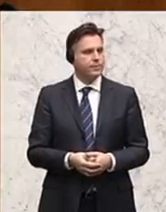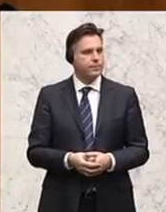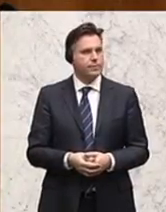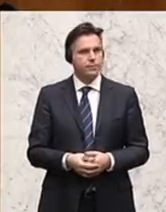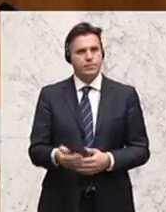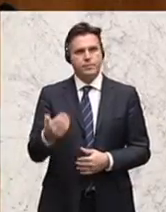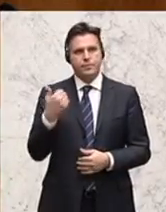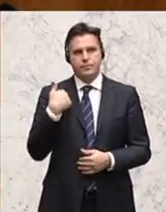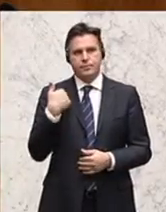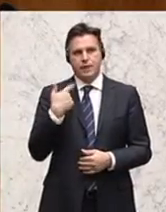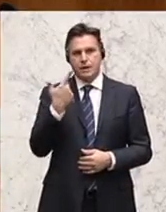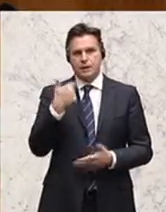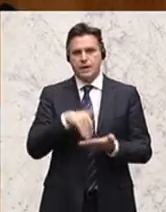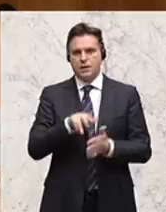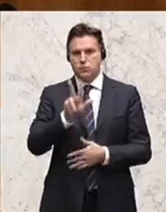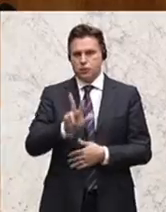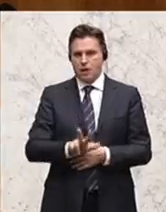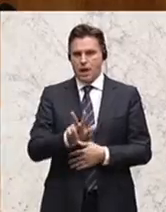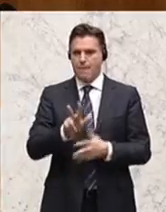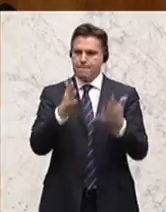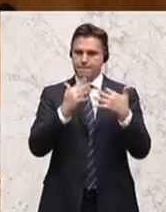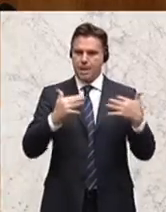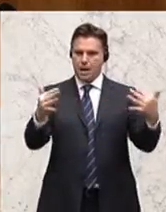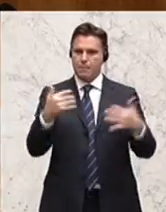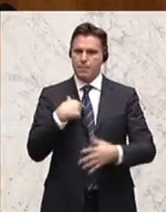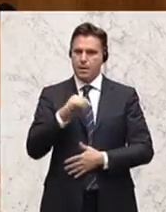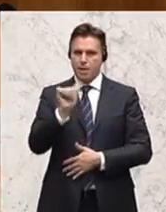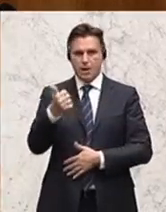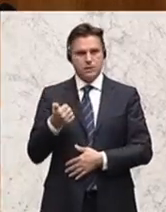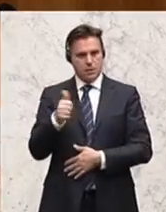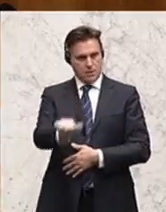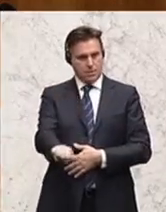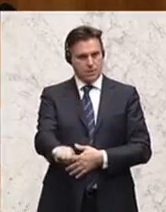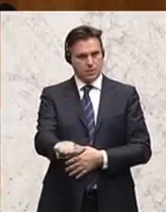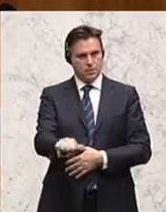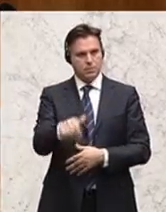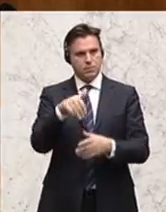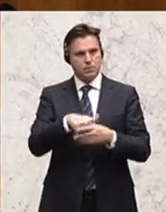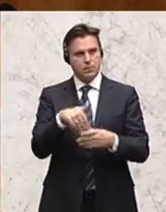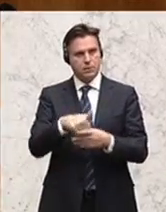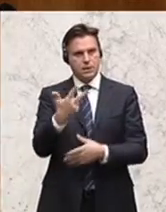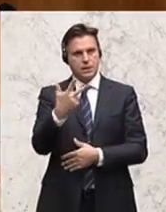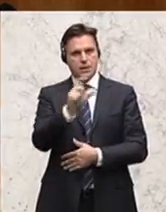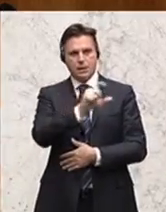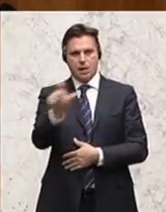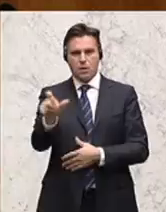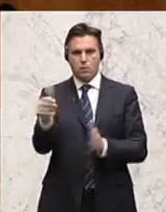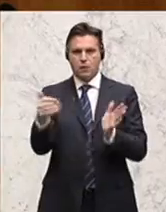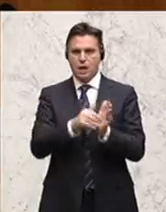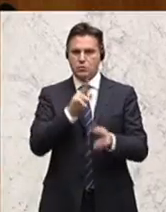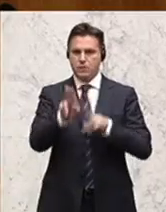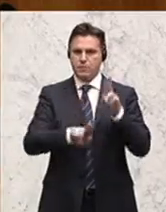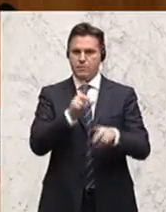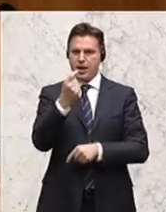Als ich 2003 ins Parlament gekommen bin, hatten wir 300.000